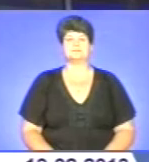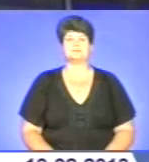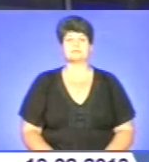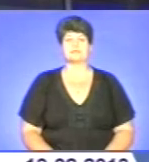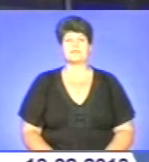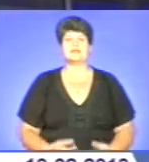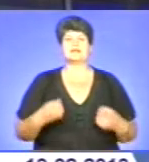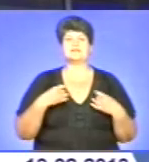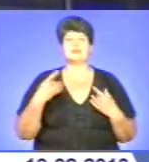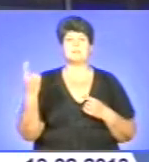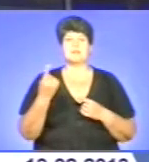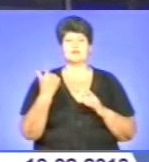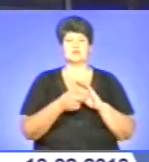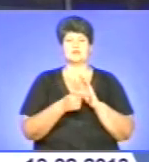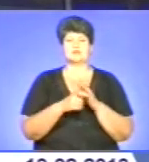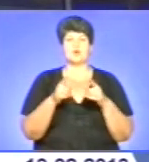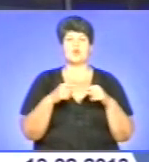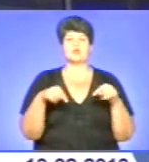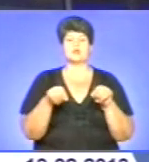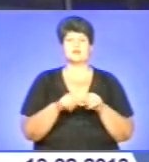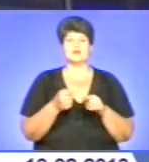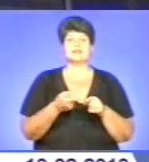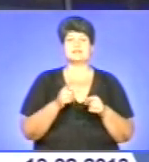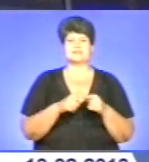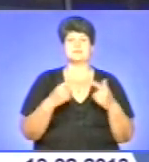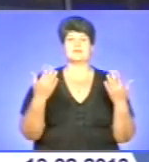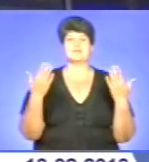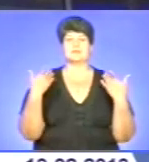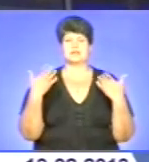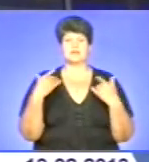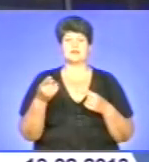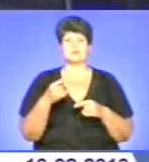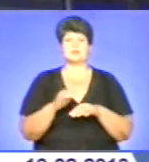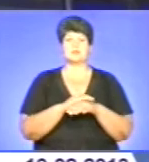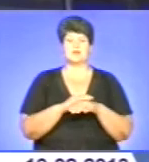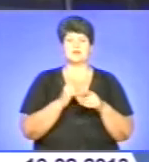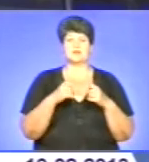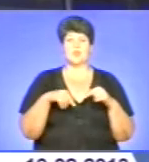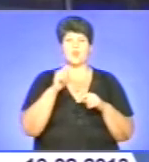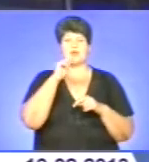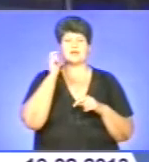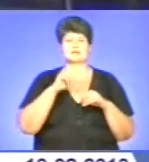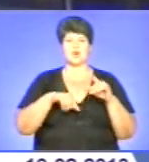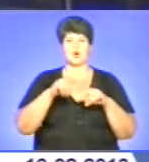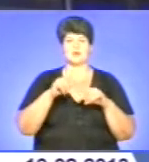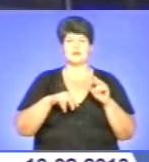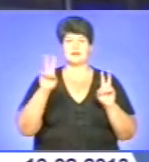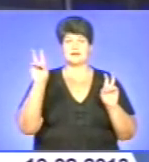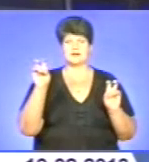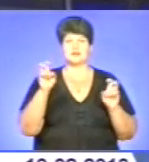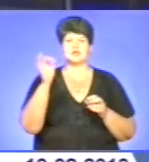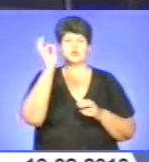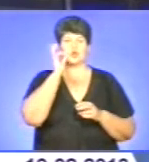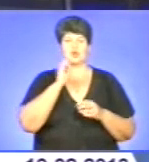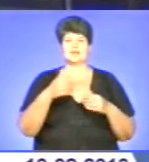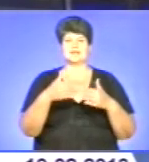свято для першокласників організувала цими вихідними Тернопільська благодійна організація українська родина солодкий стіл подарунки